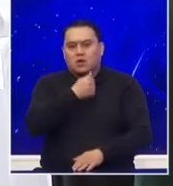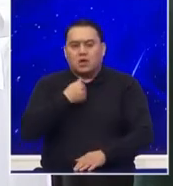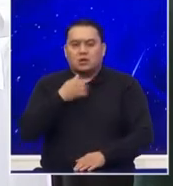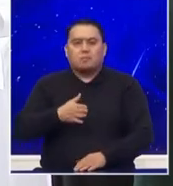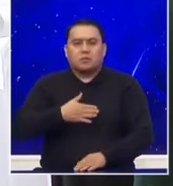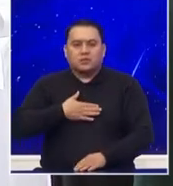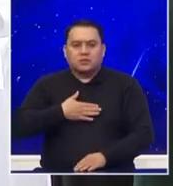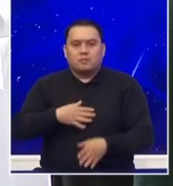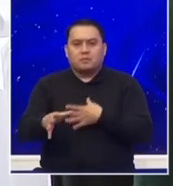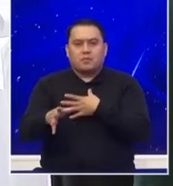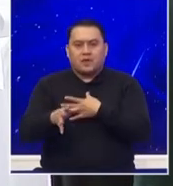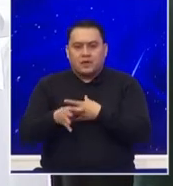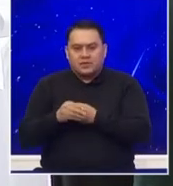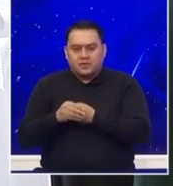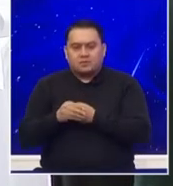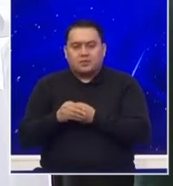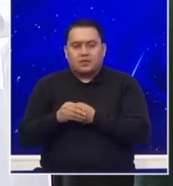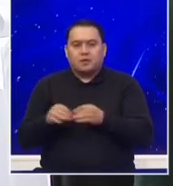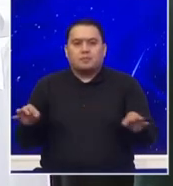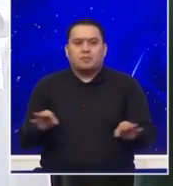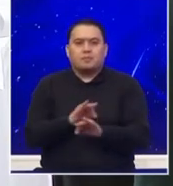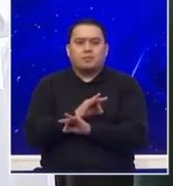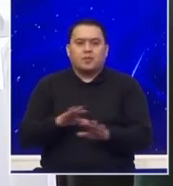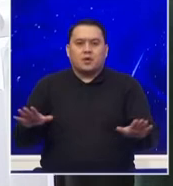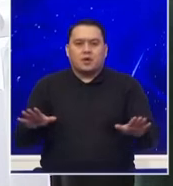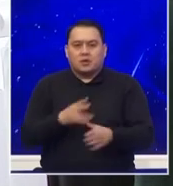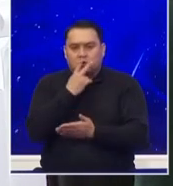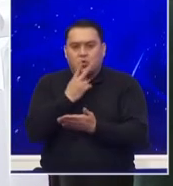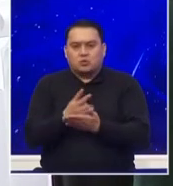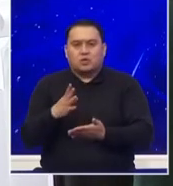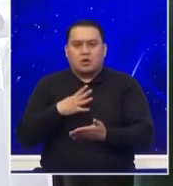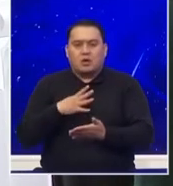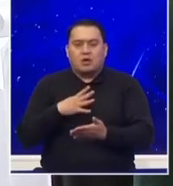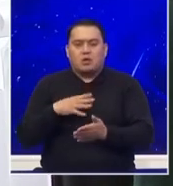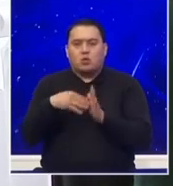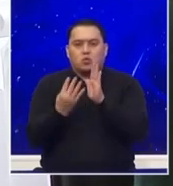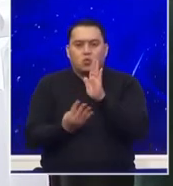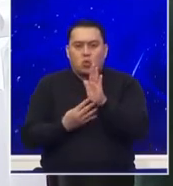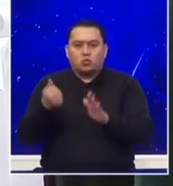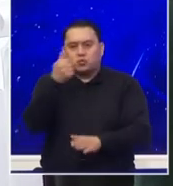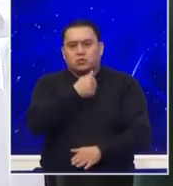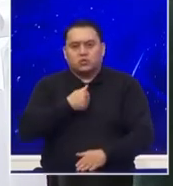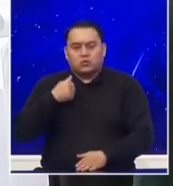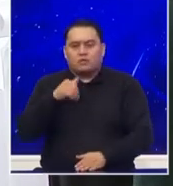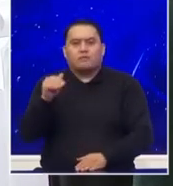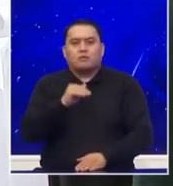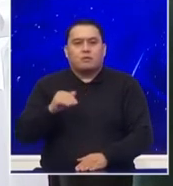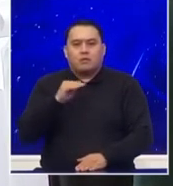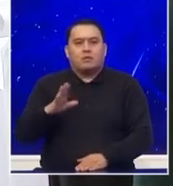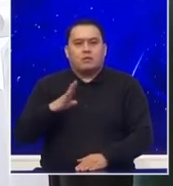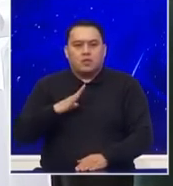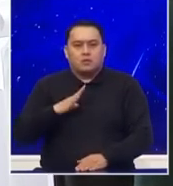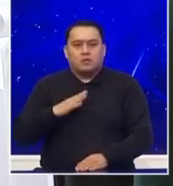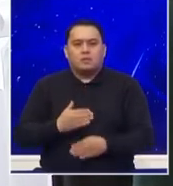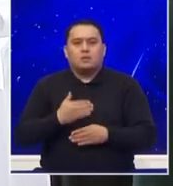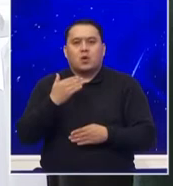біз бірлесіп концертін берген болатынбыз. Ол 2019 жылдың ақпан айында осы Талдықорған қаласында болды концерті. Одан